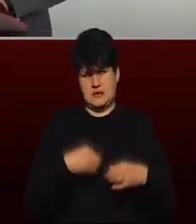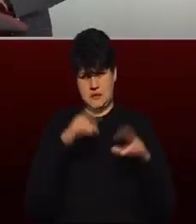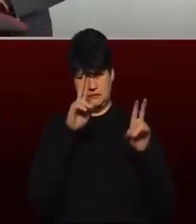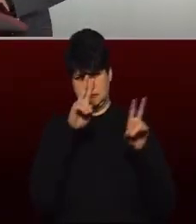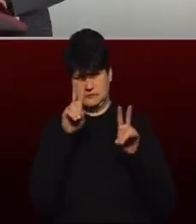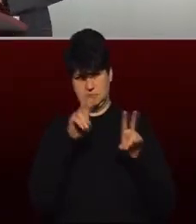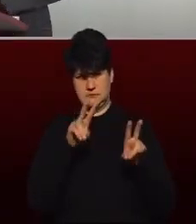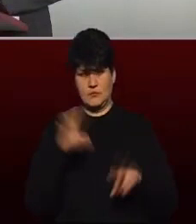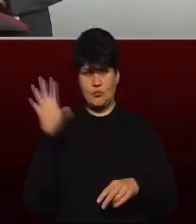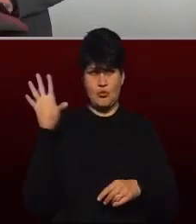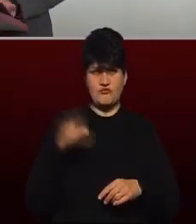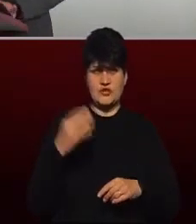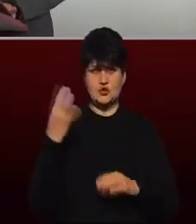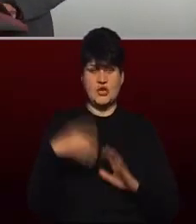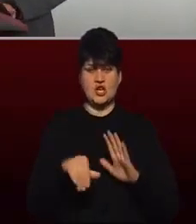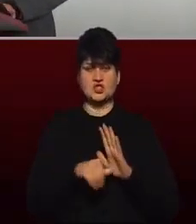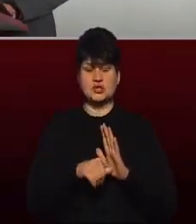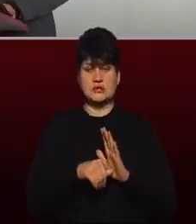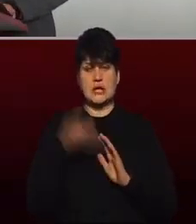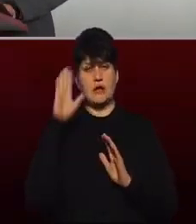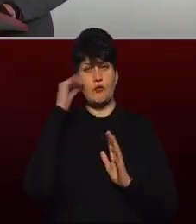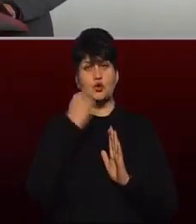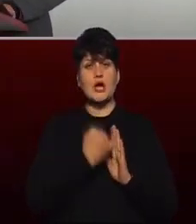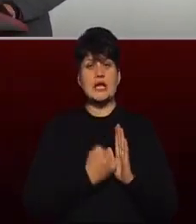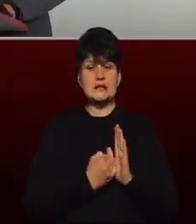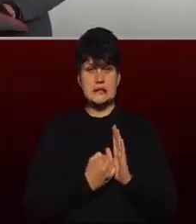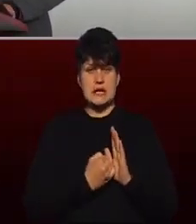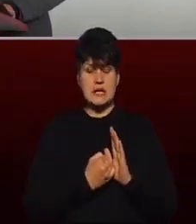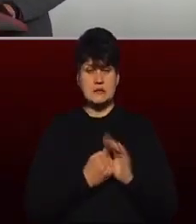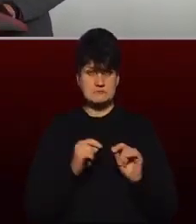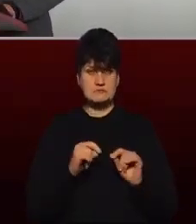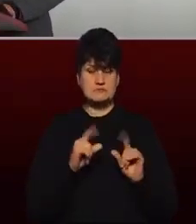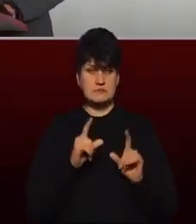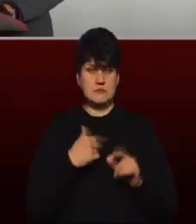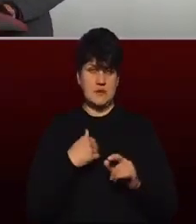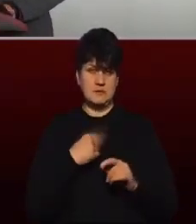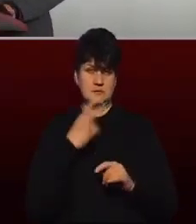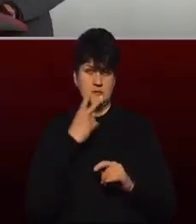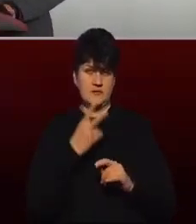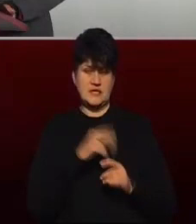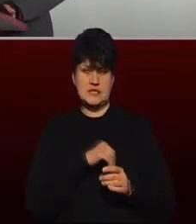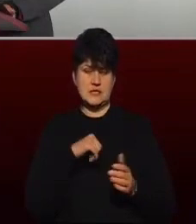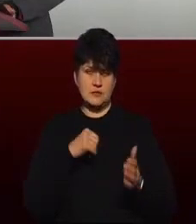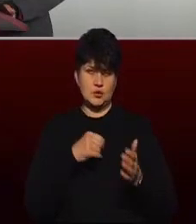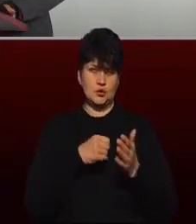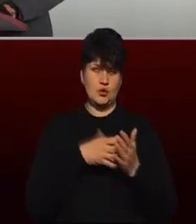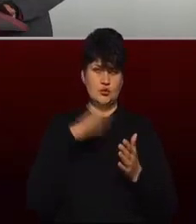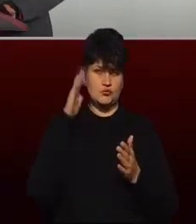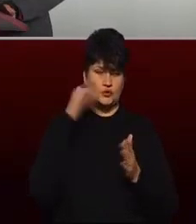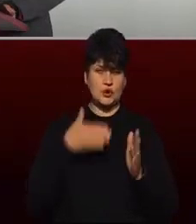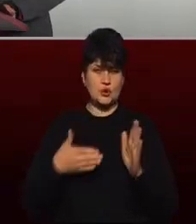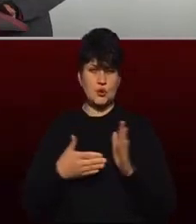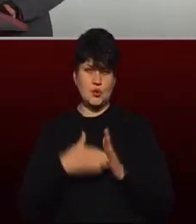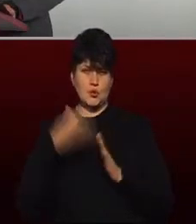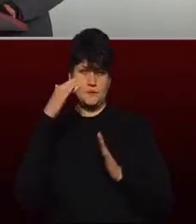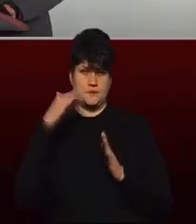підняття Нацкомісією. То ми розташували від найдорожчої води в Україні до